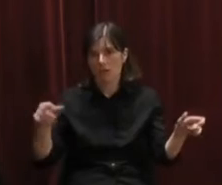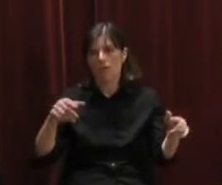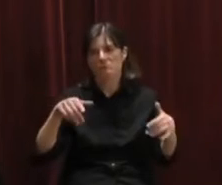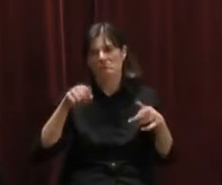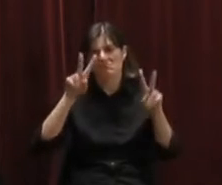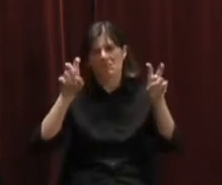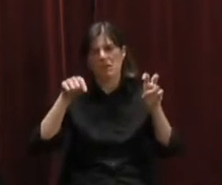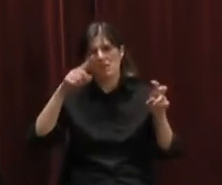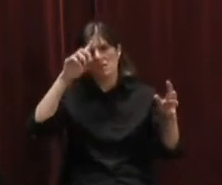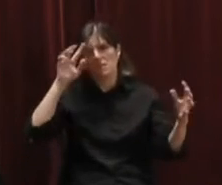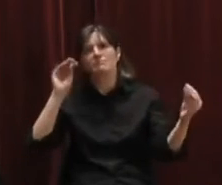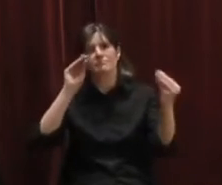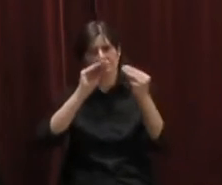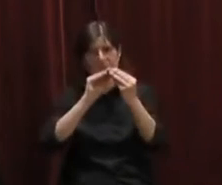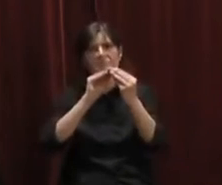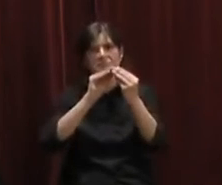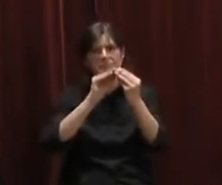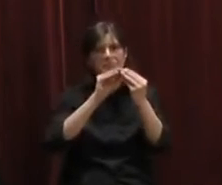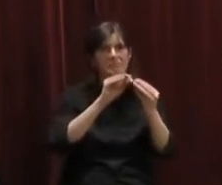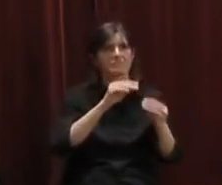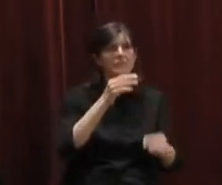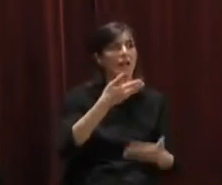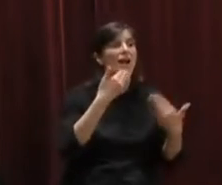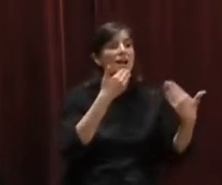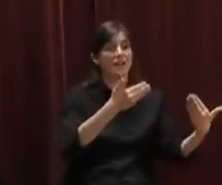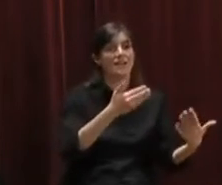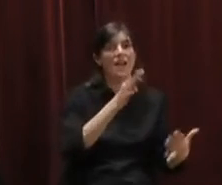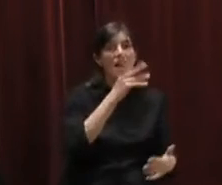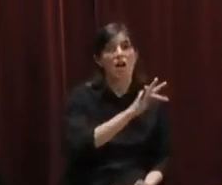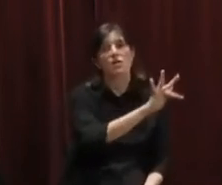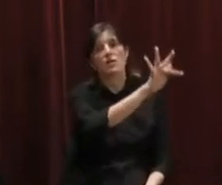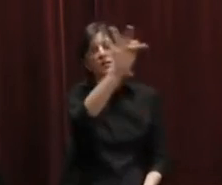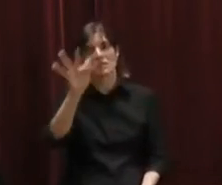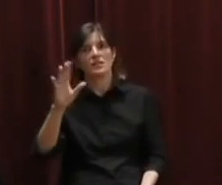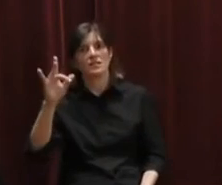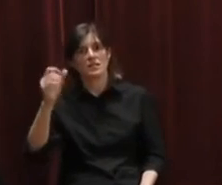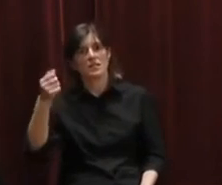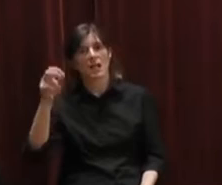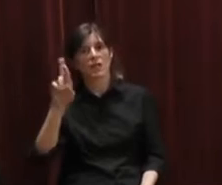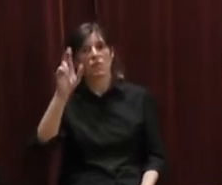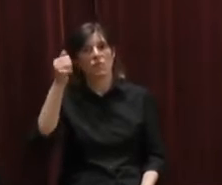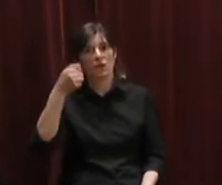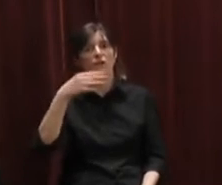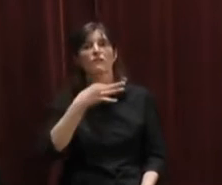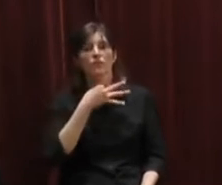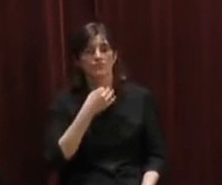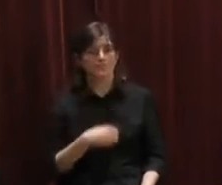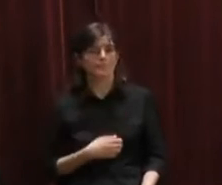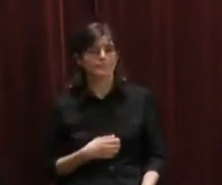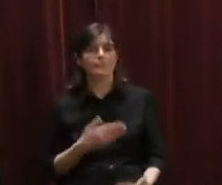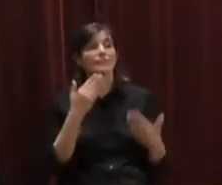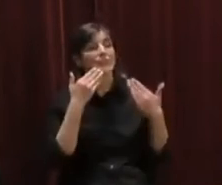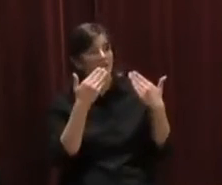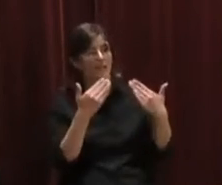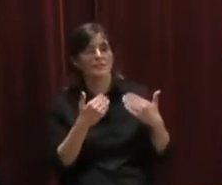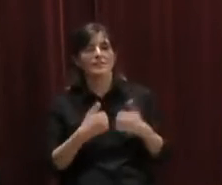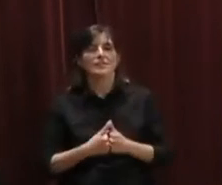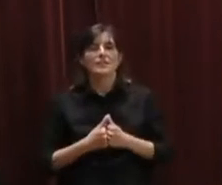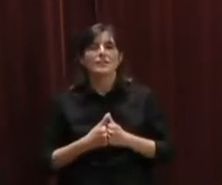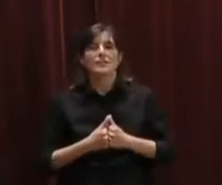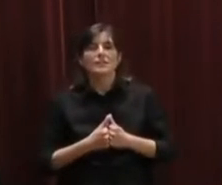Gràcies, senyora vicepresidenta. Senyora Saura, té vostè la paraula. Moltes gràcies, senyor president. Estem junts en la lluita del que vostè